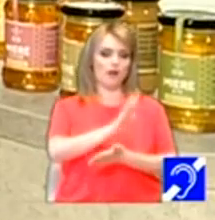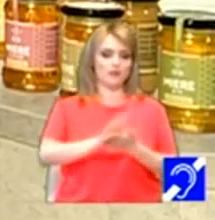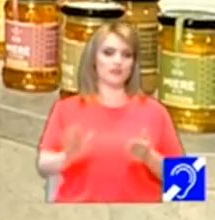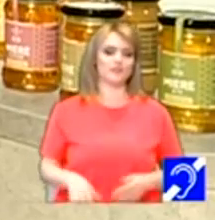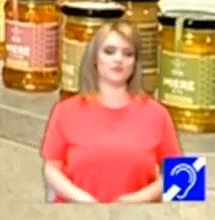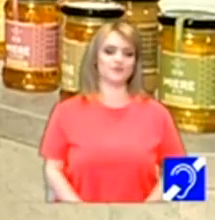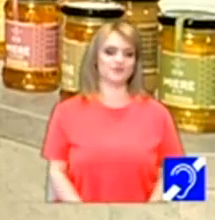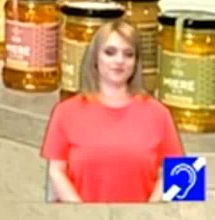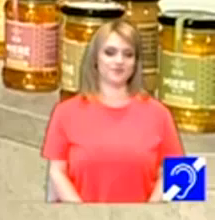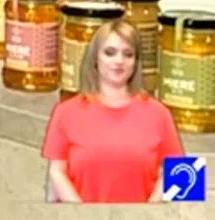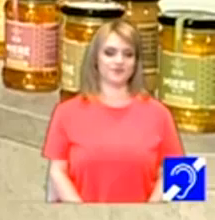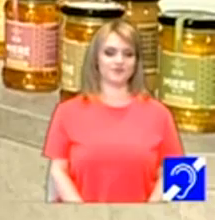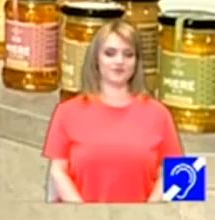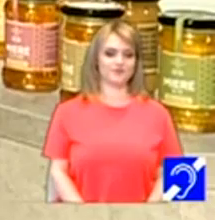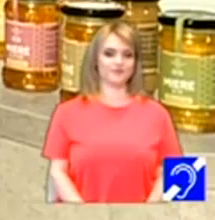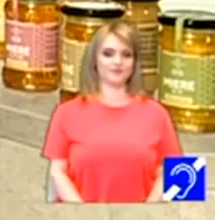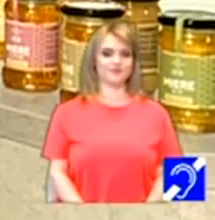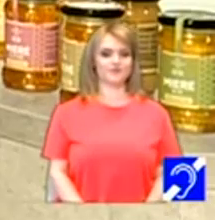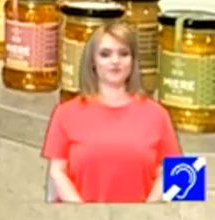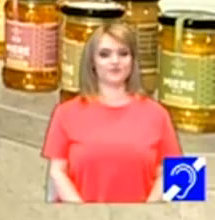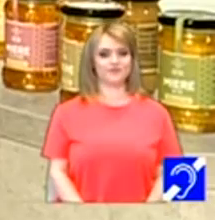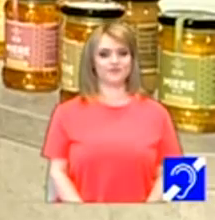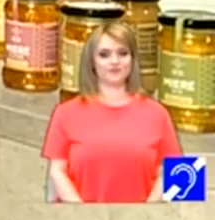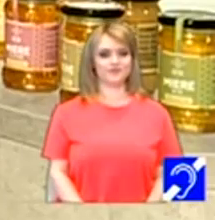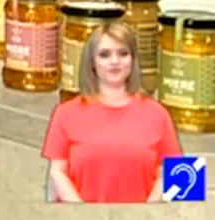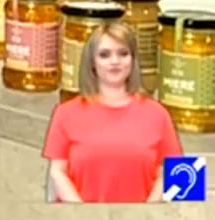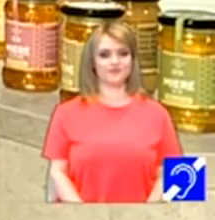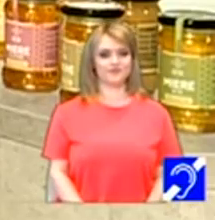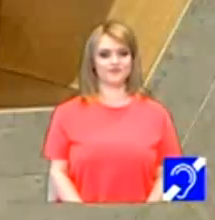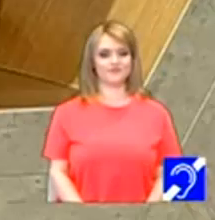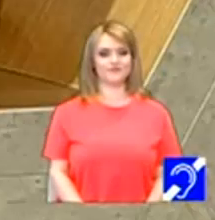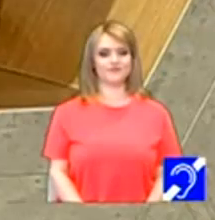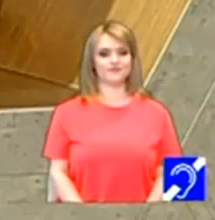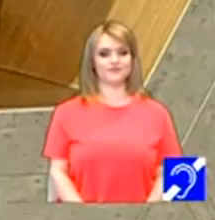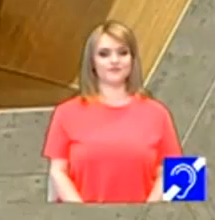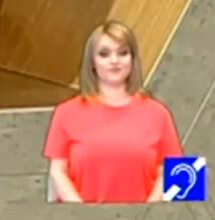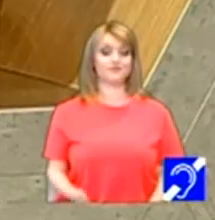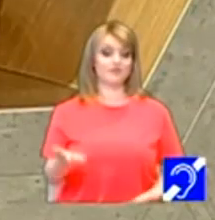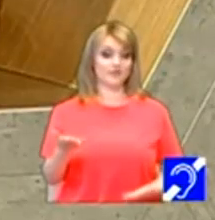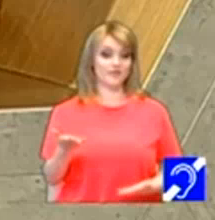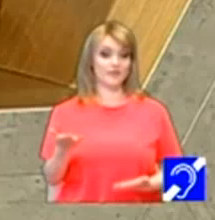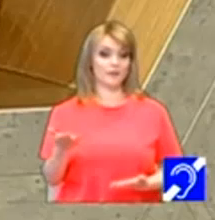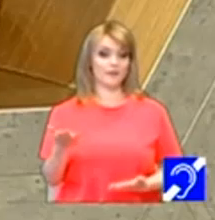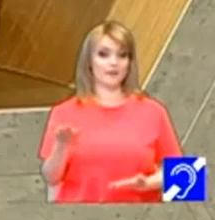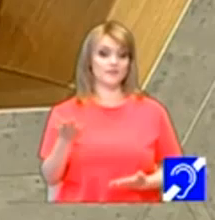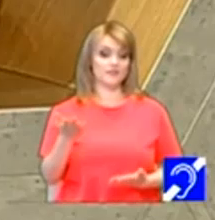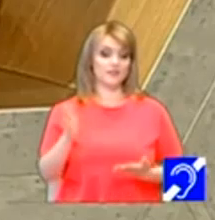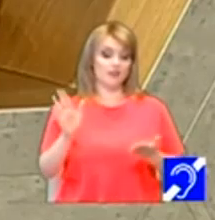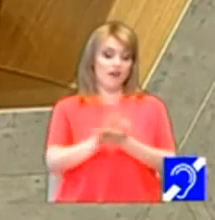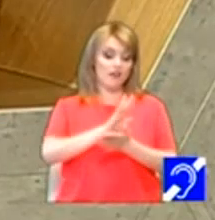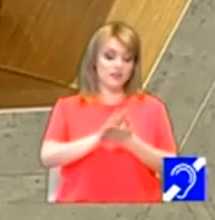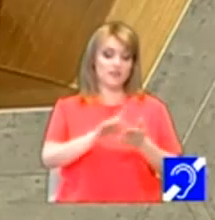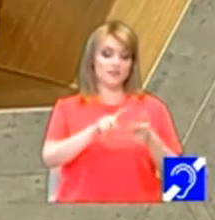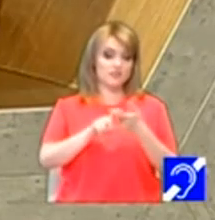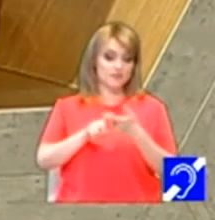practic minime sau trebuie să nu fie deloc detectibile, dar iarăși alți parametri de calitate general,